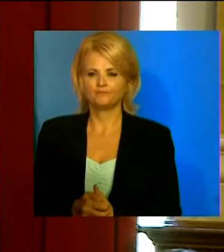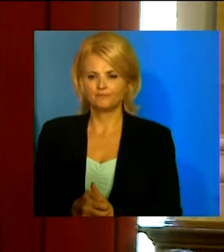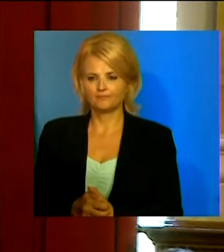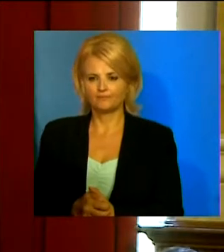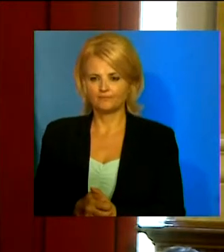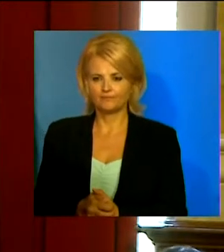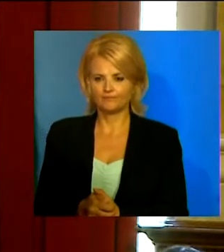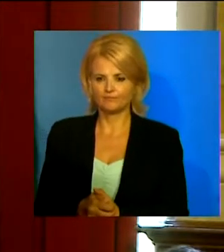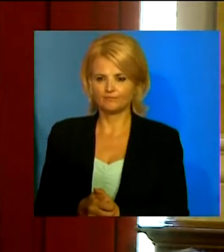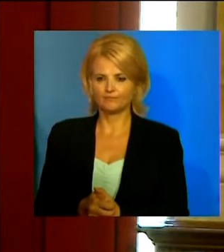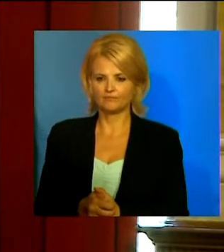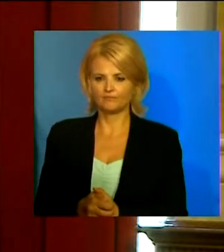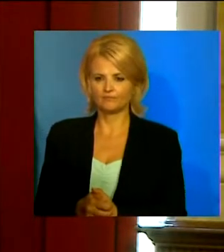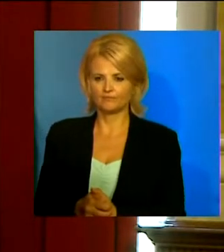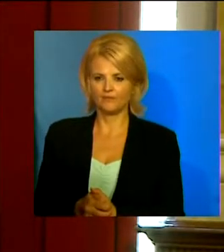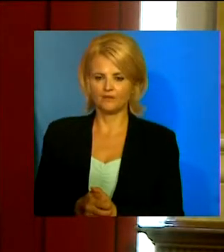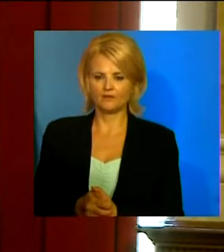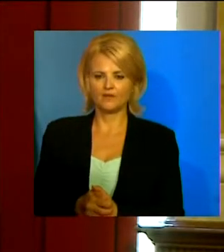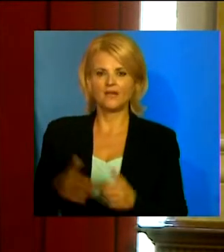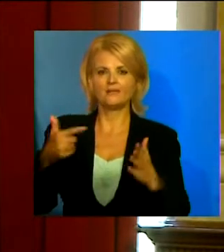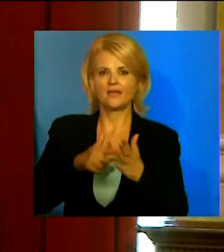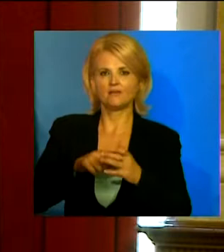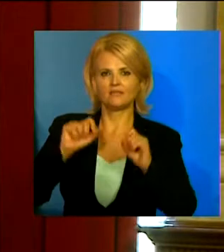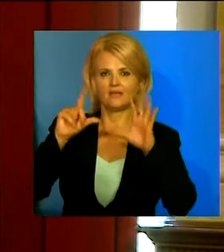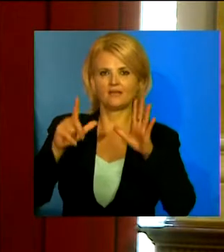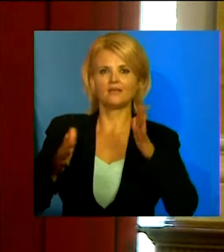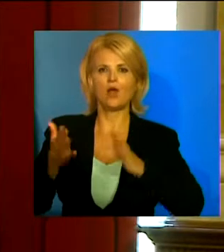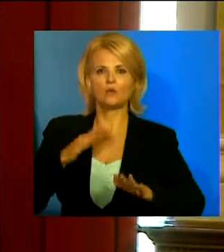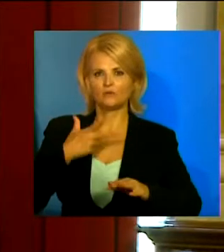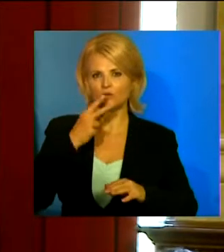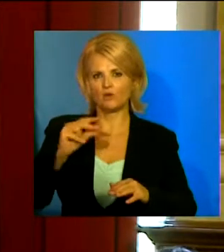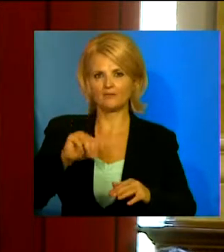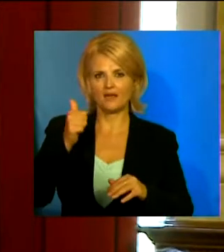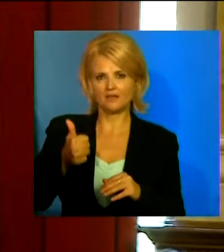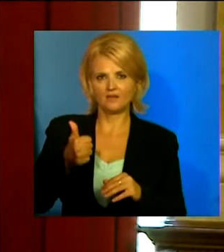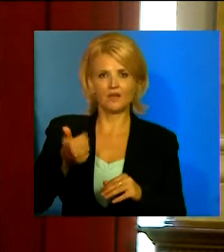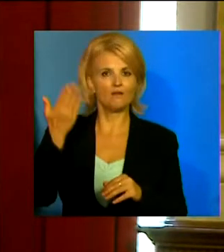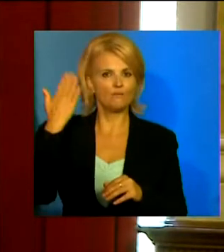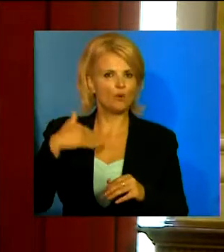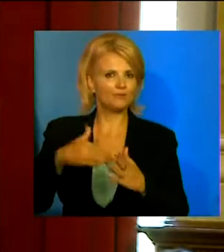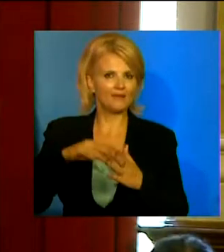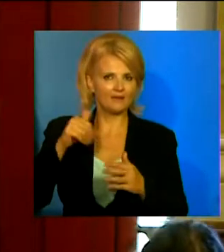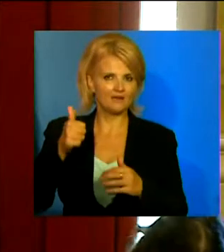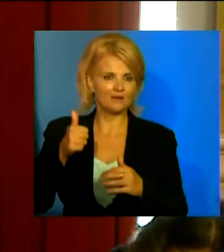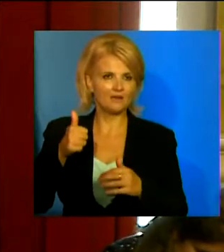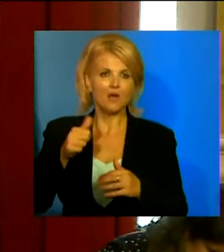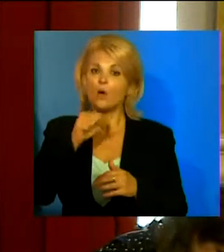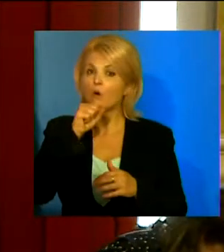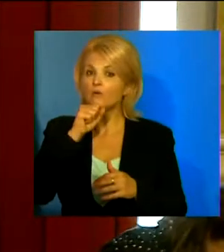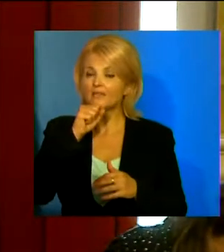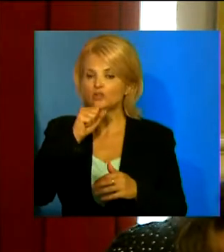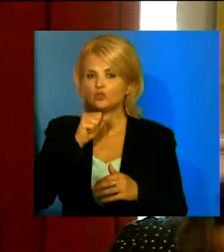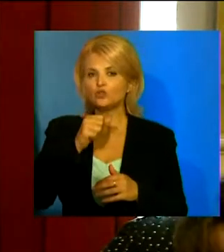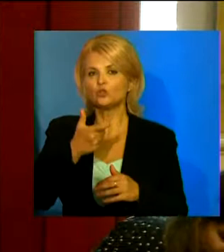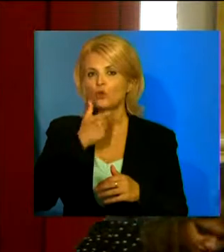áll. Bár 2017. augusztus 31-én volt még egy óvodáskorú